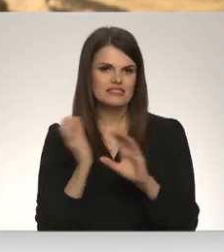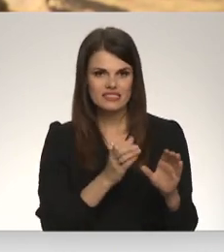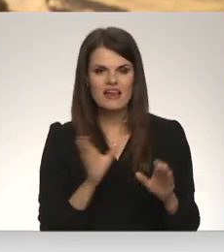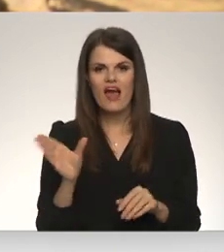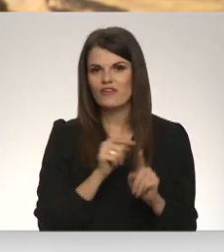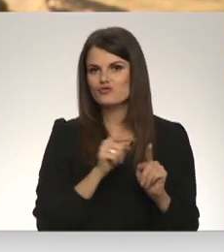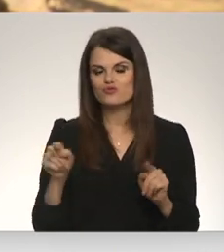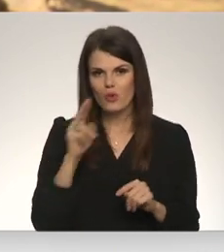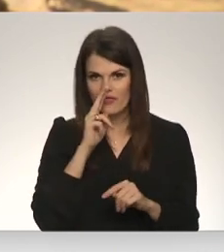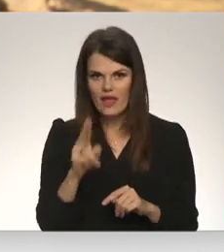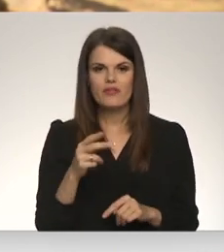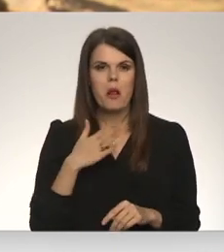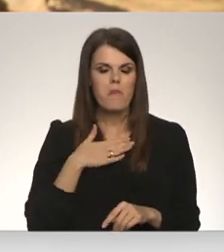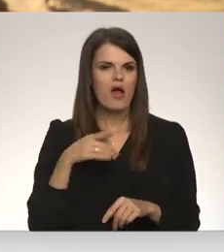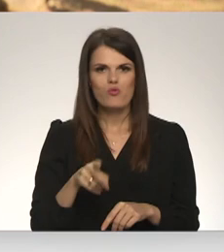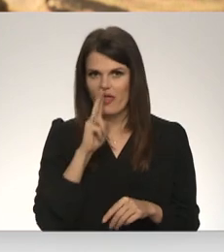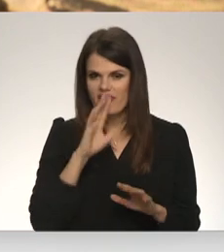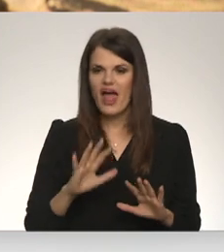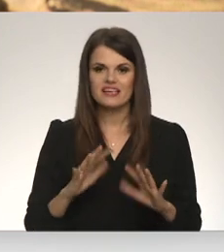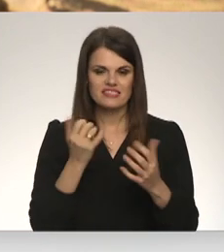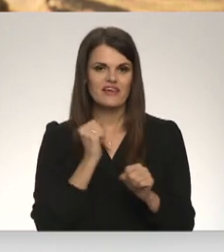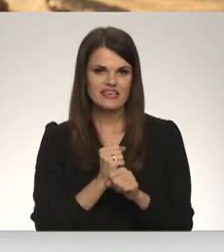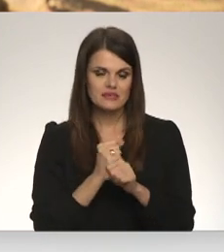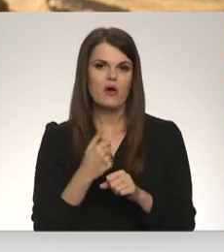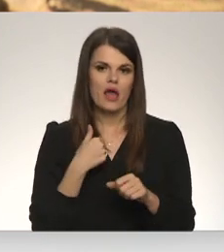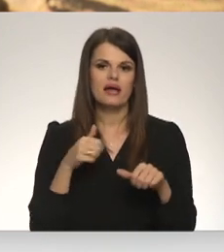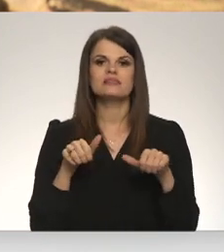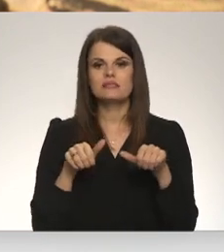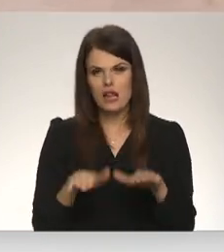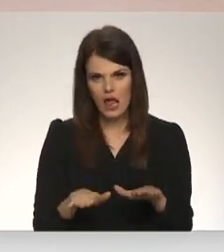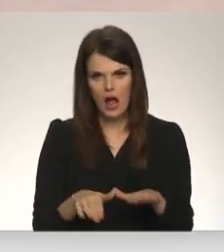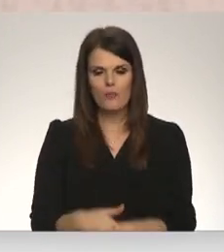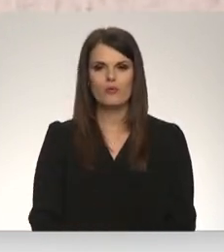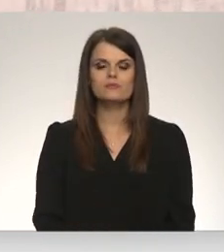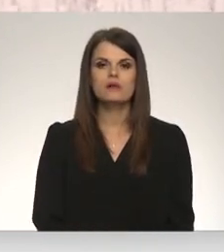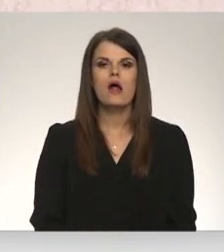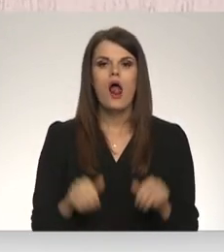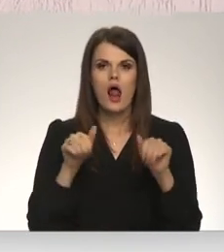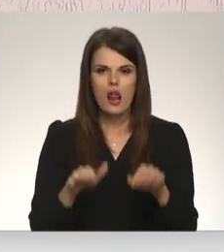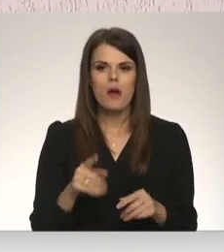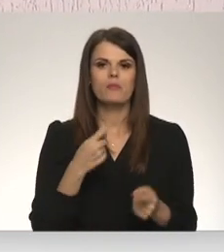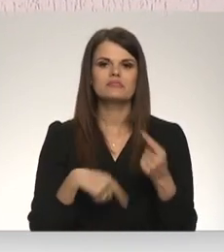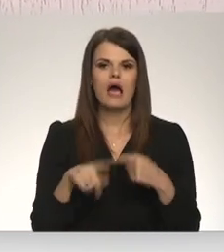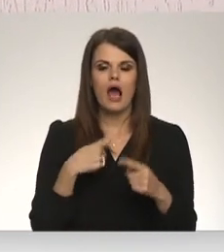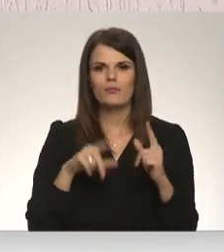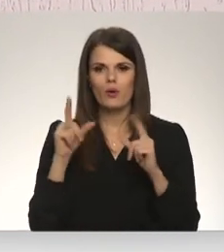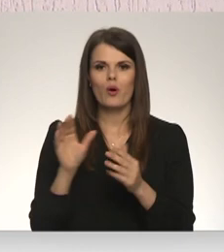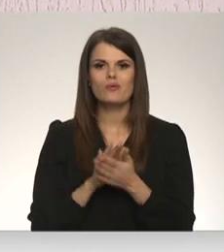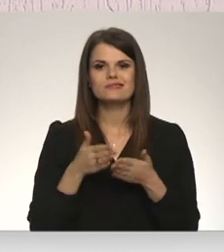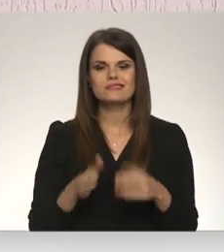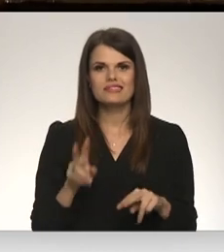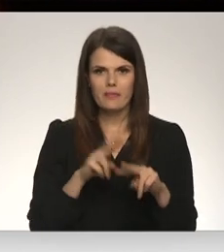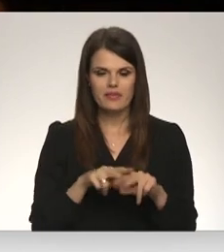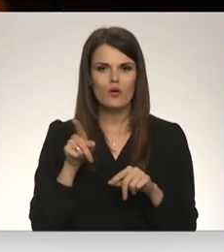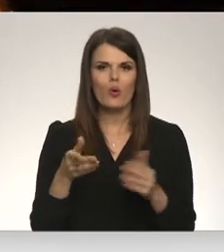šīs nedēļas garumā man to neizdevās izdarīt, un es pieņēmu lēmumu. Lēmums ir doties atpakaļ uz dzimteni, kur notiek